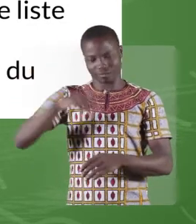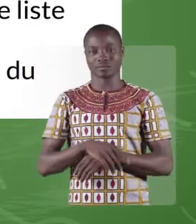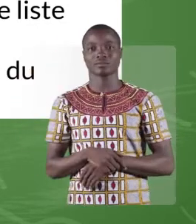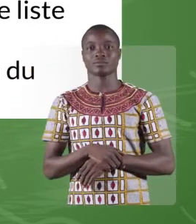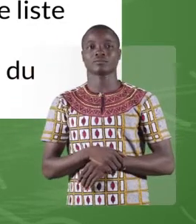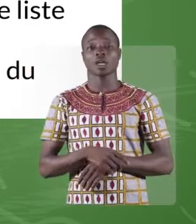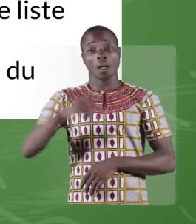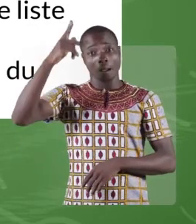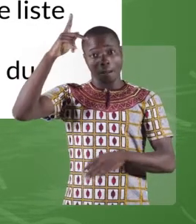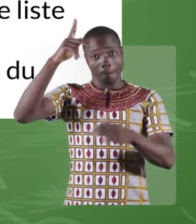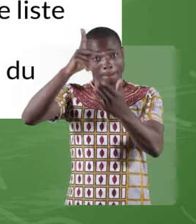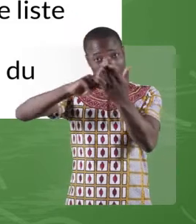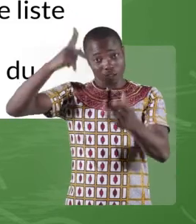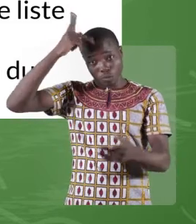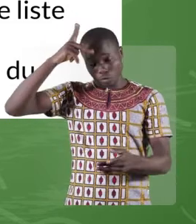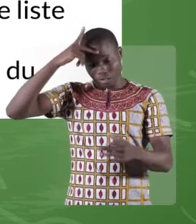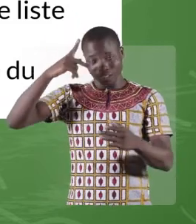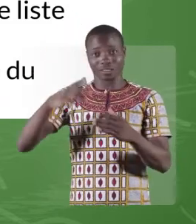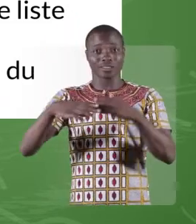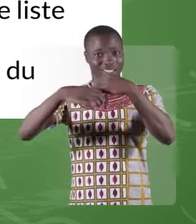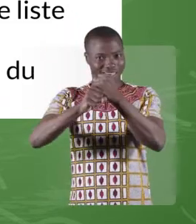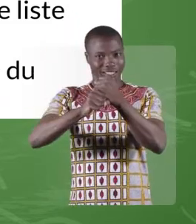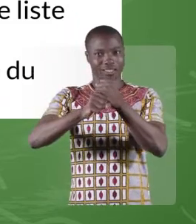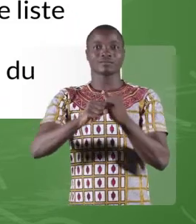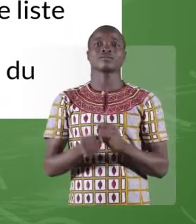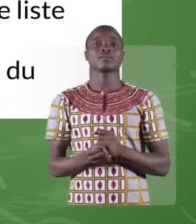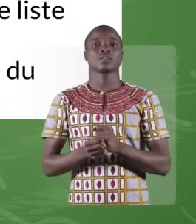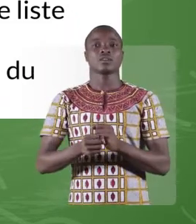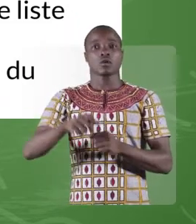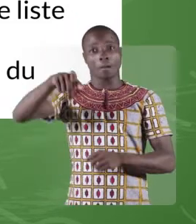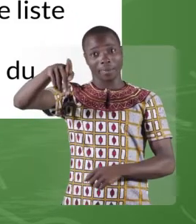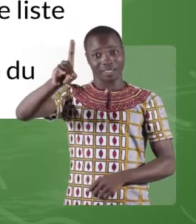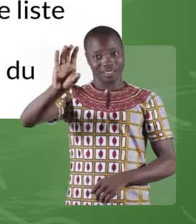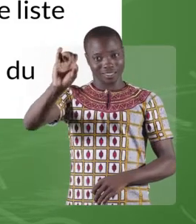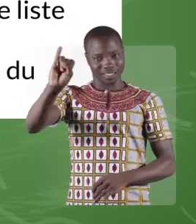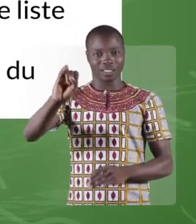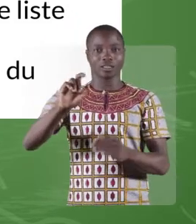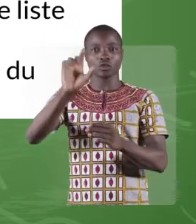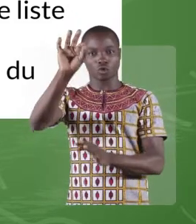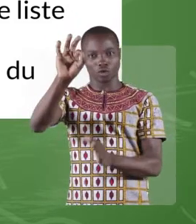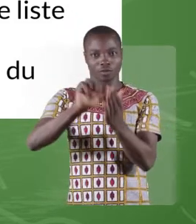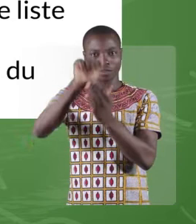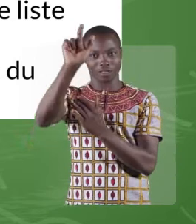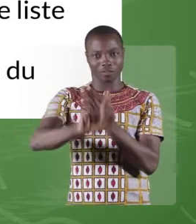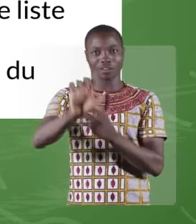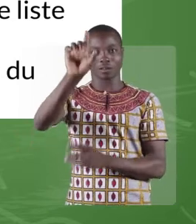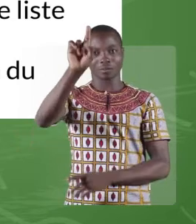Ce parti a été créé par Félix Houphouët-Boigny le 9 avril 1946.